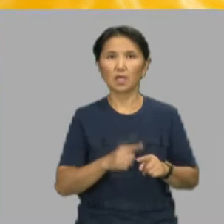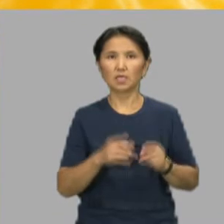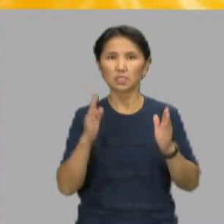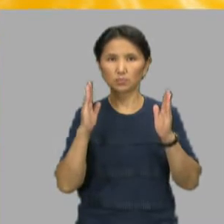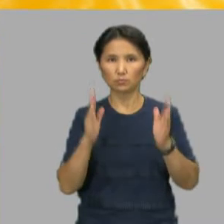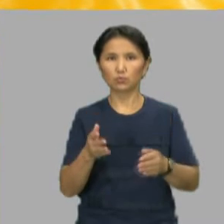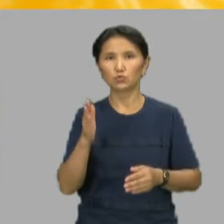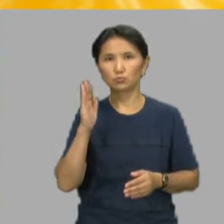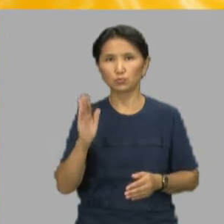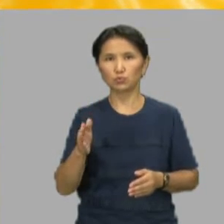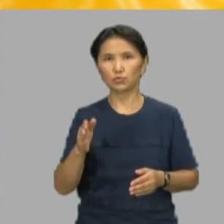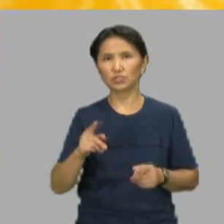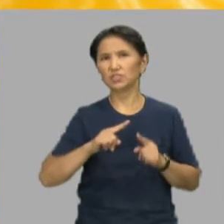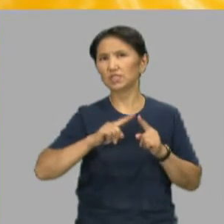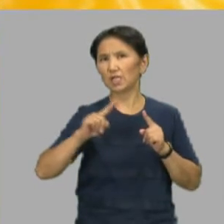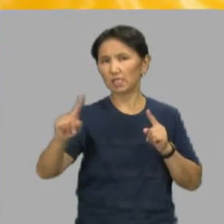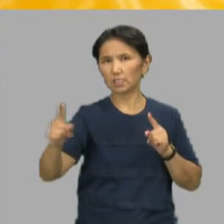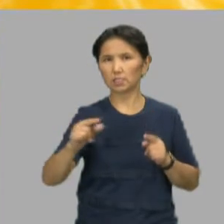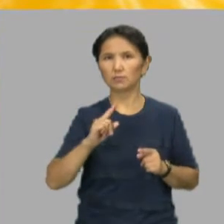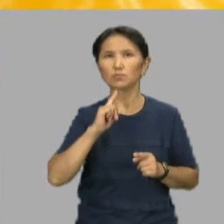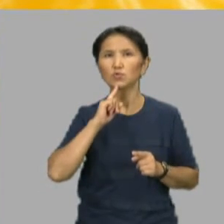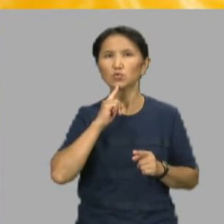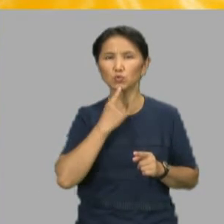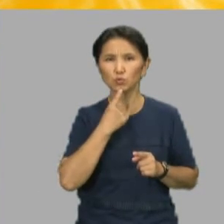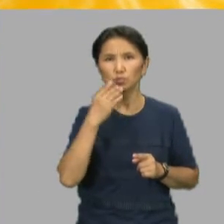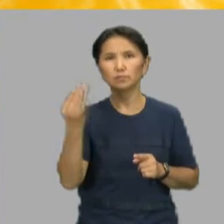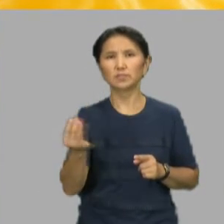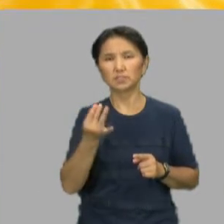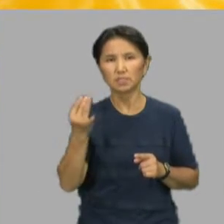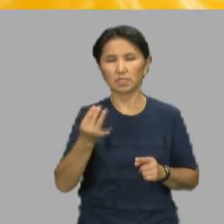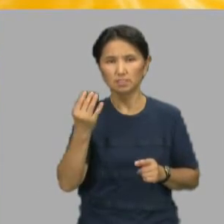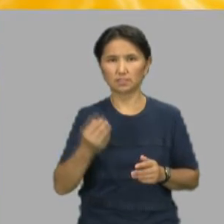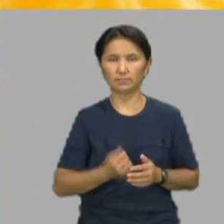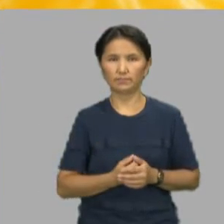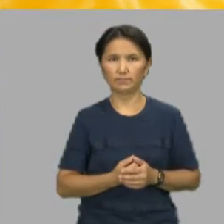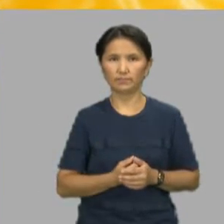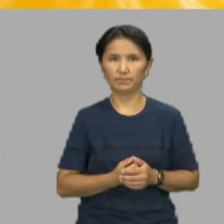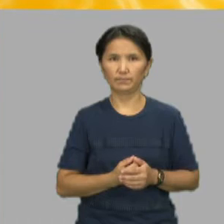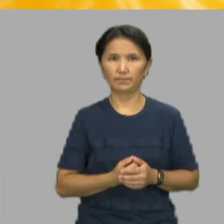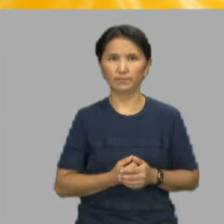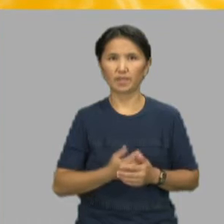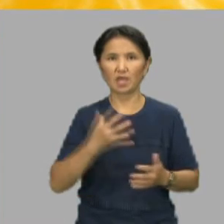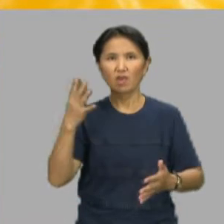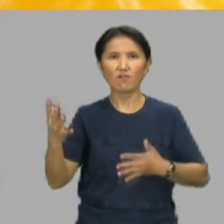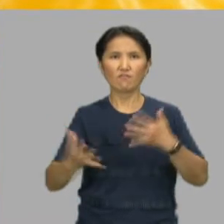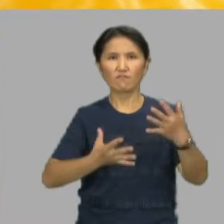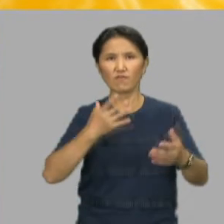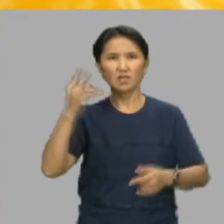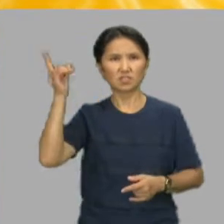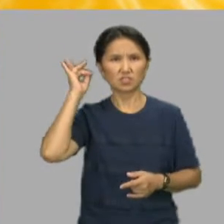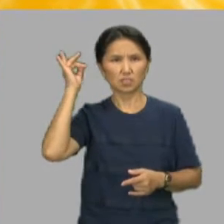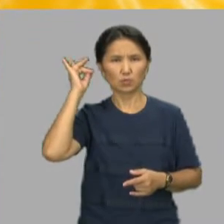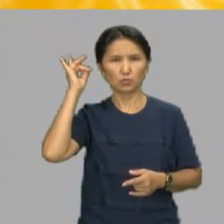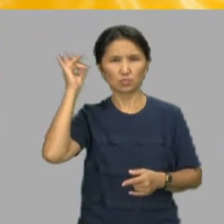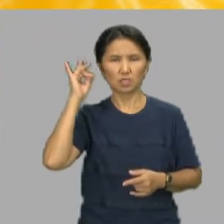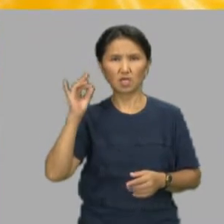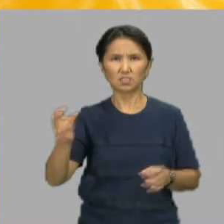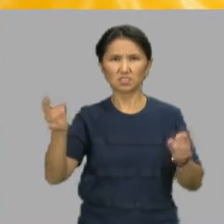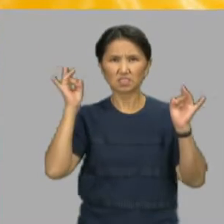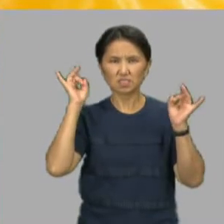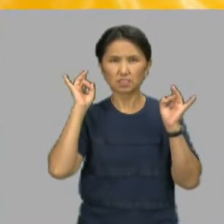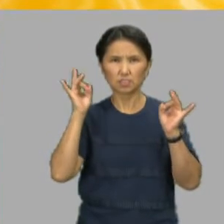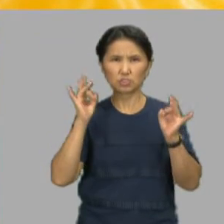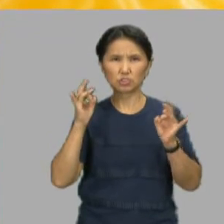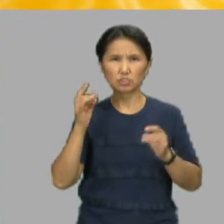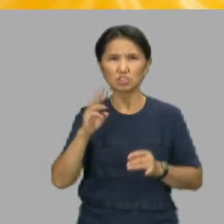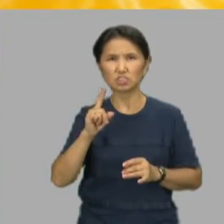Этот путь будет длинным, трудным, интересным. Ветер загудел, затрещал,